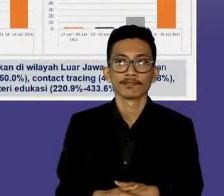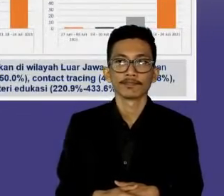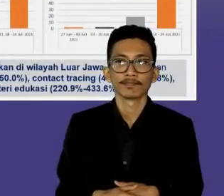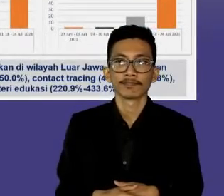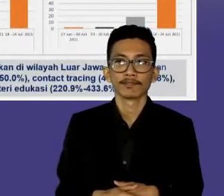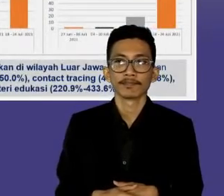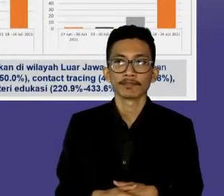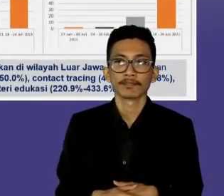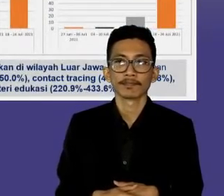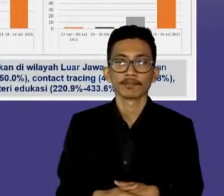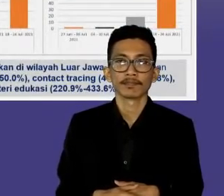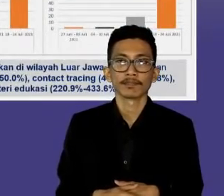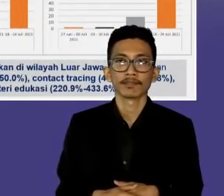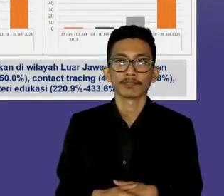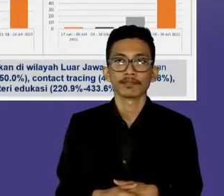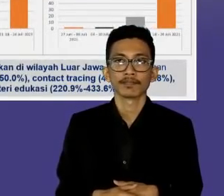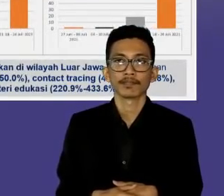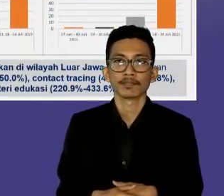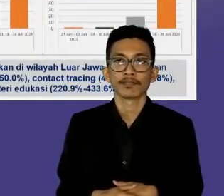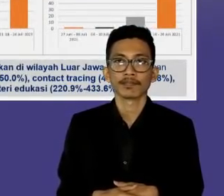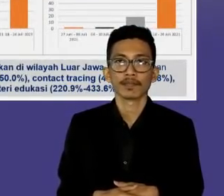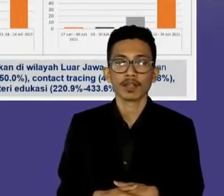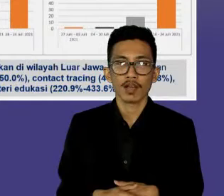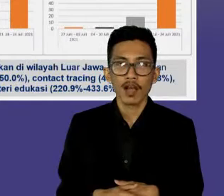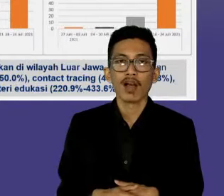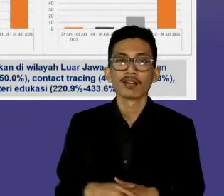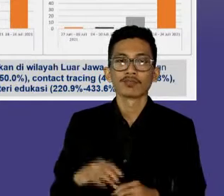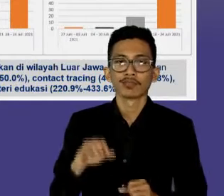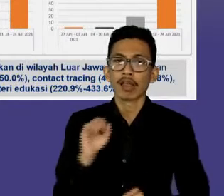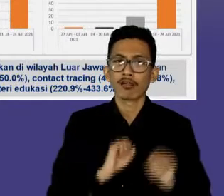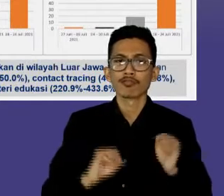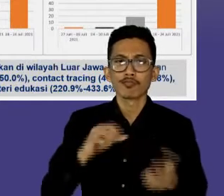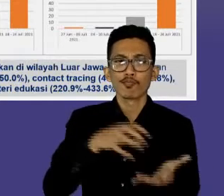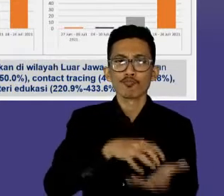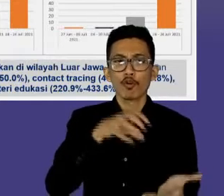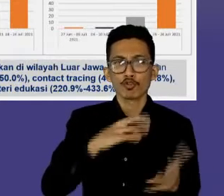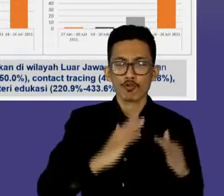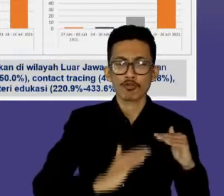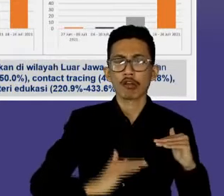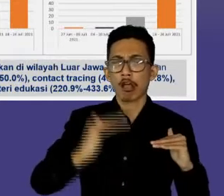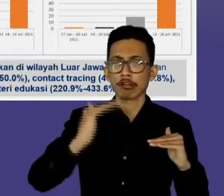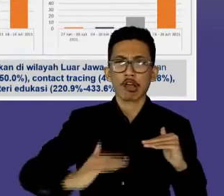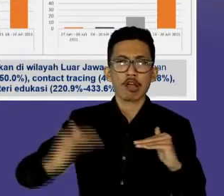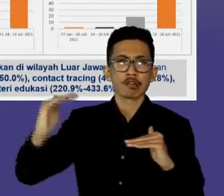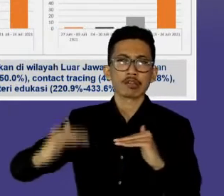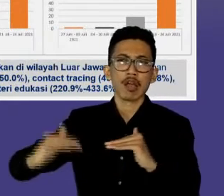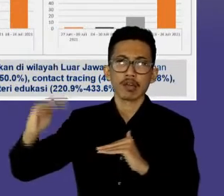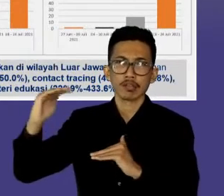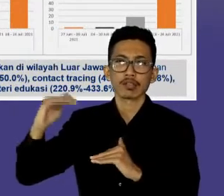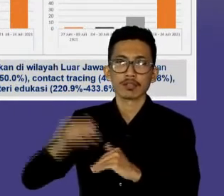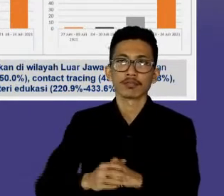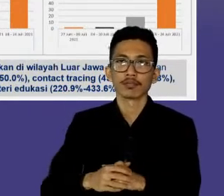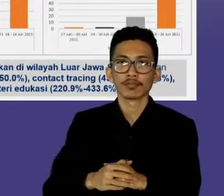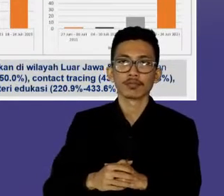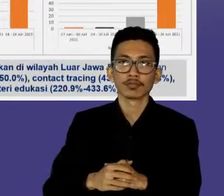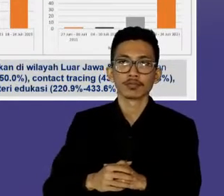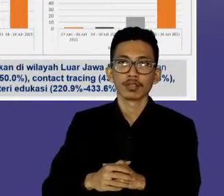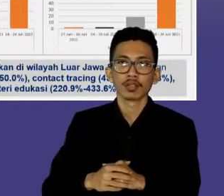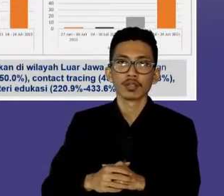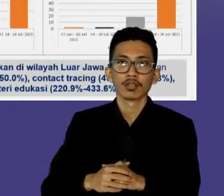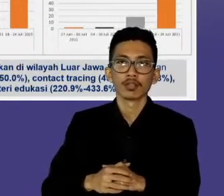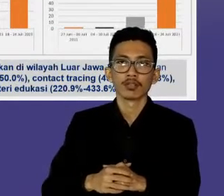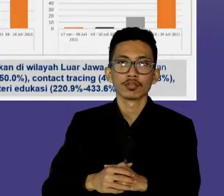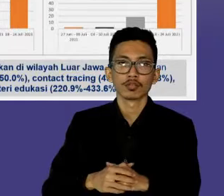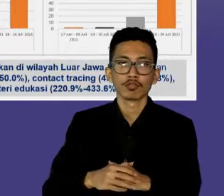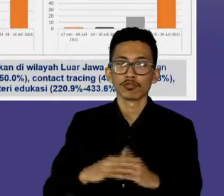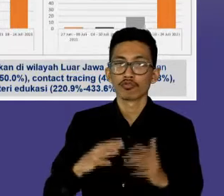bahwa hampir seluruh kinerja posko juga naik sebenarnya. Cuma ternyata yang paling banyak meningkat di sana, yang pertama adalah penutupan